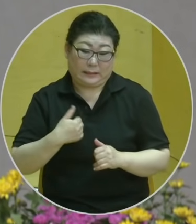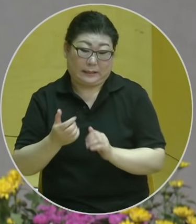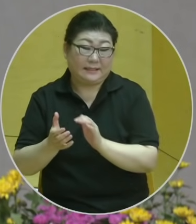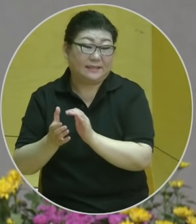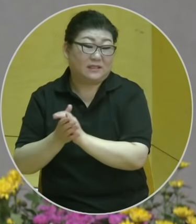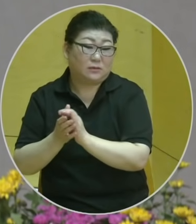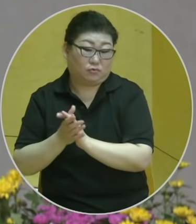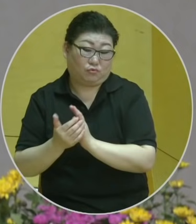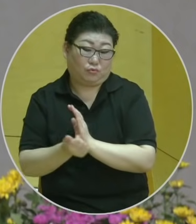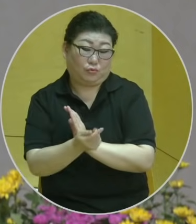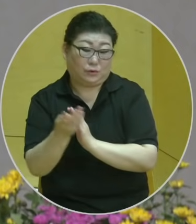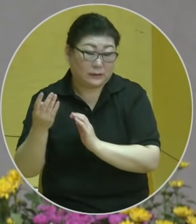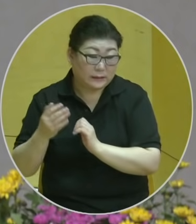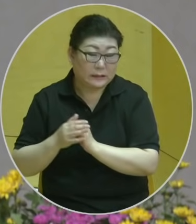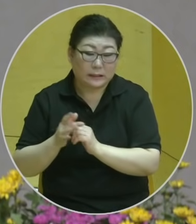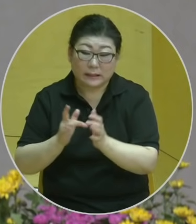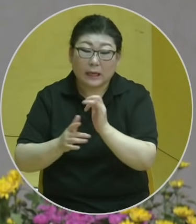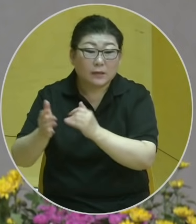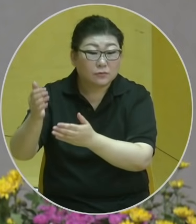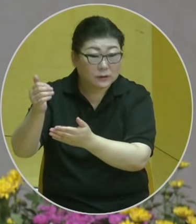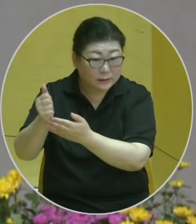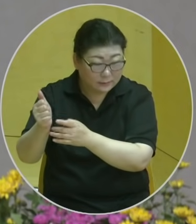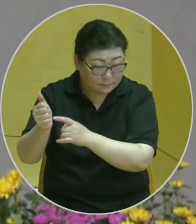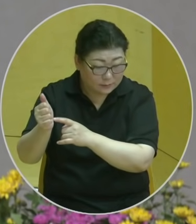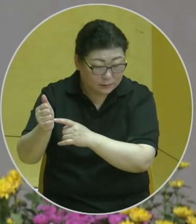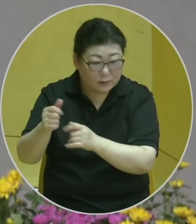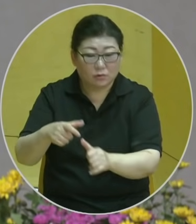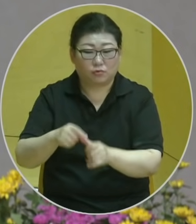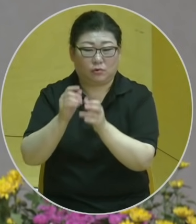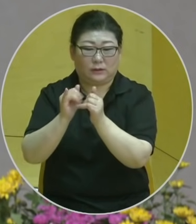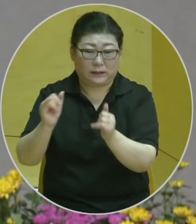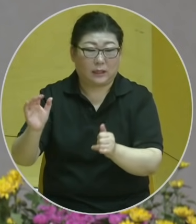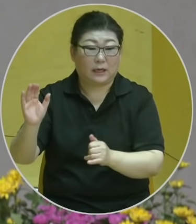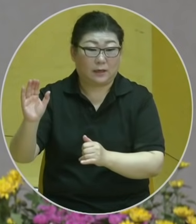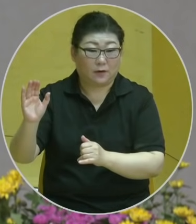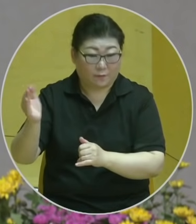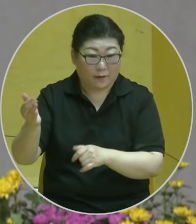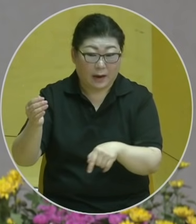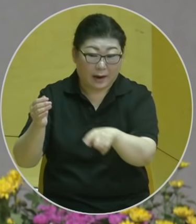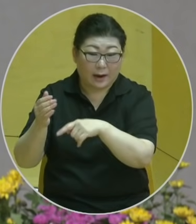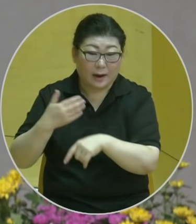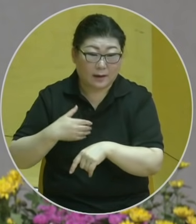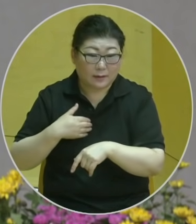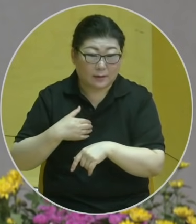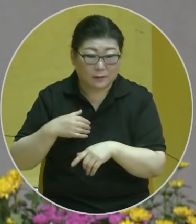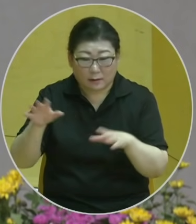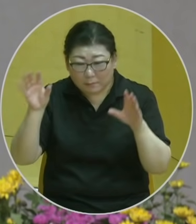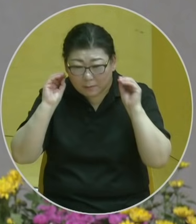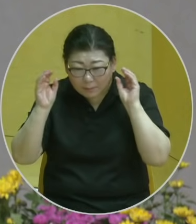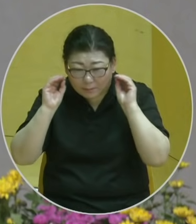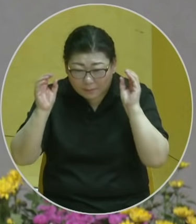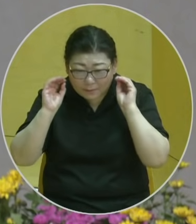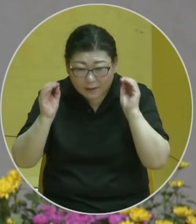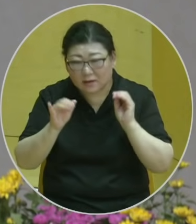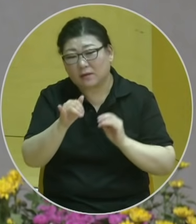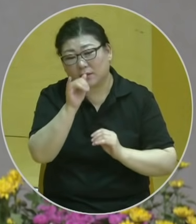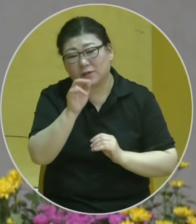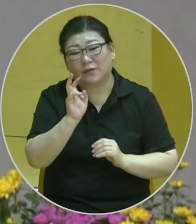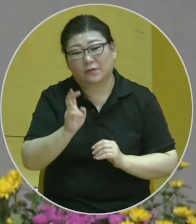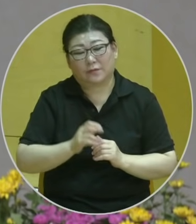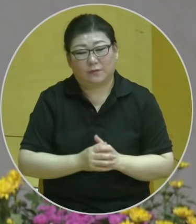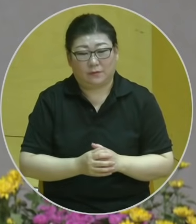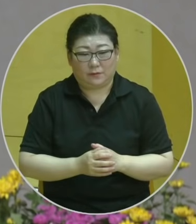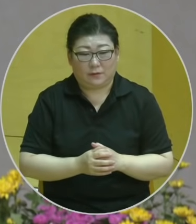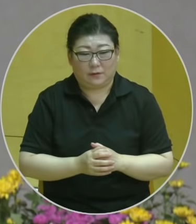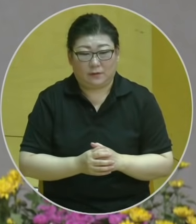예수 그리스도께서 메시아라는 그런 소식들이 그의 마음을 아마 조금씩 아마 두들겼던 것 같습니다. 그럴 때